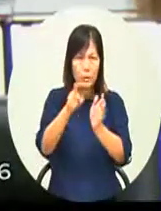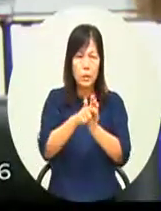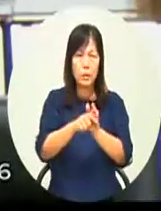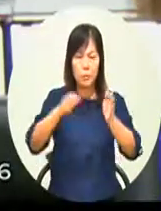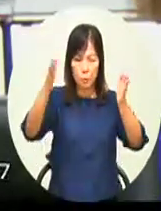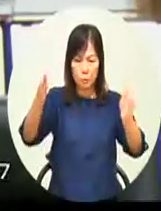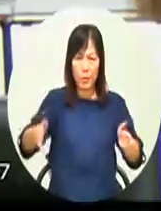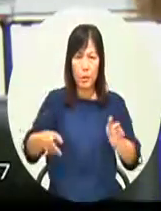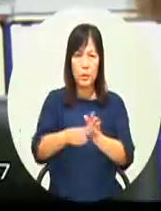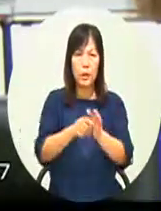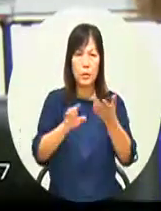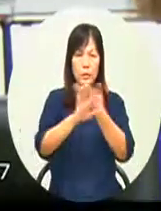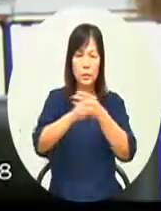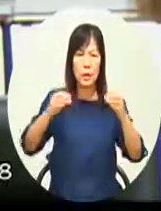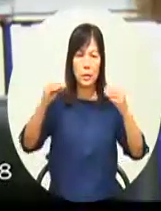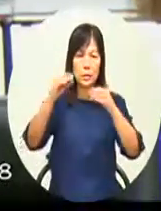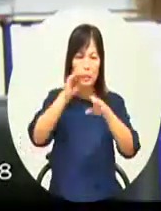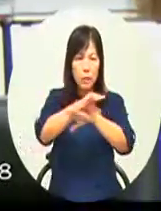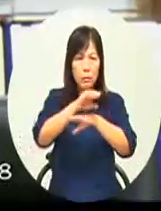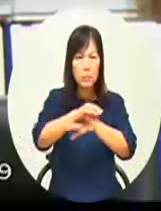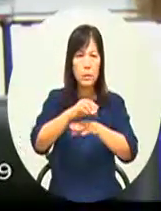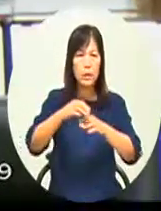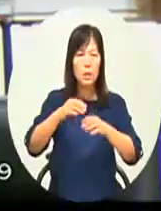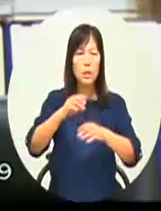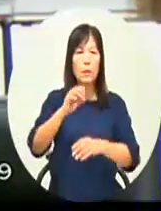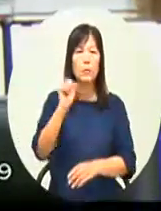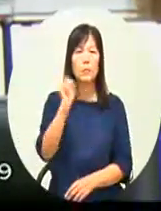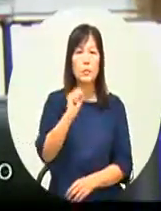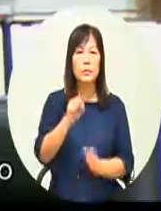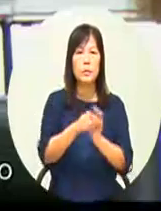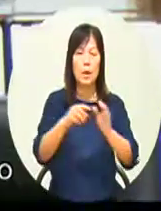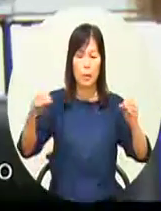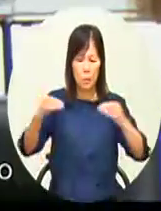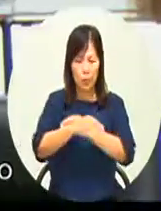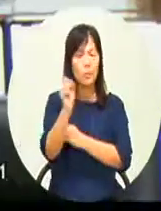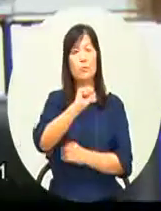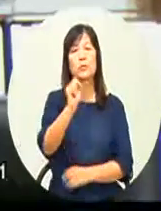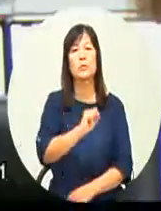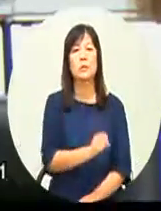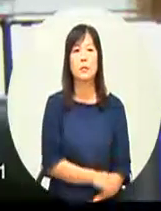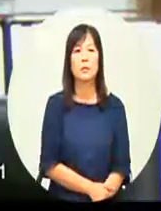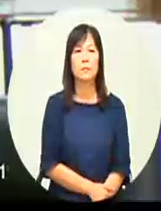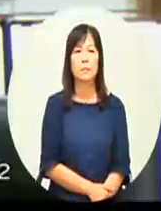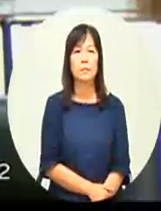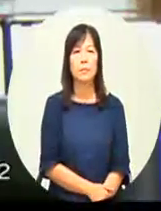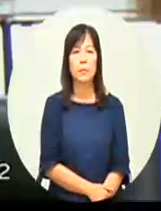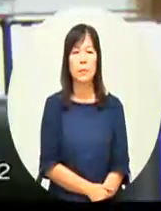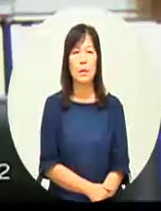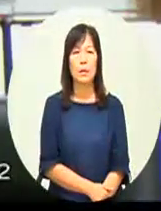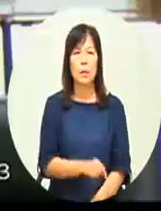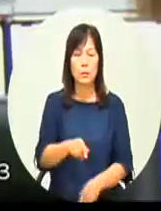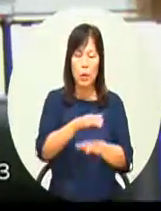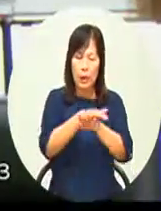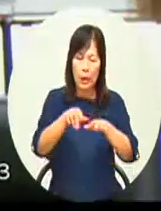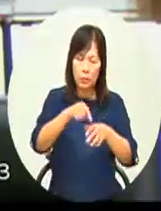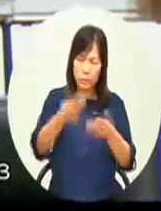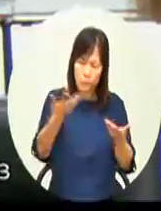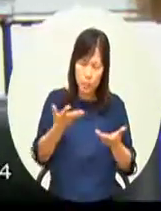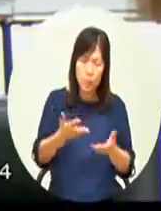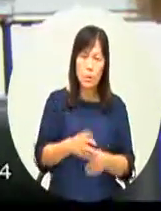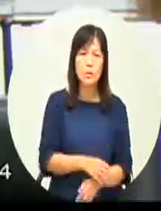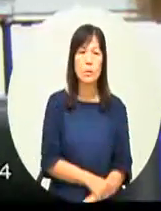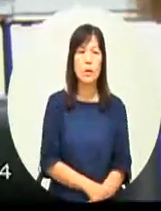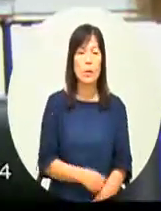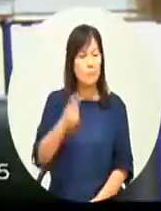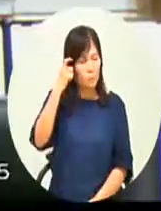能再让小型的车辆再经过南横。我想安全的问题我们都